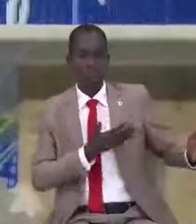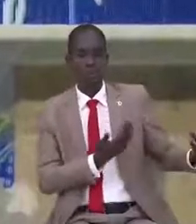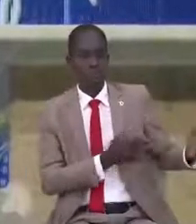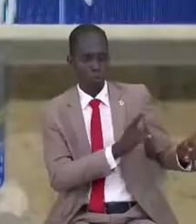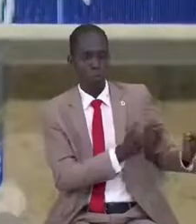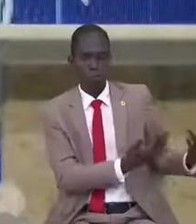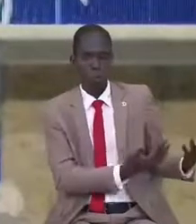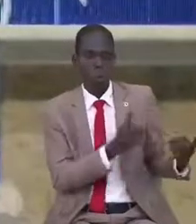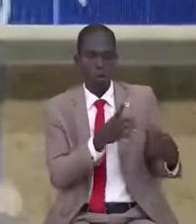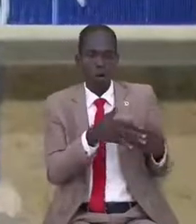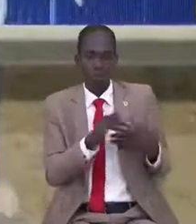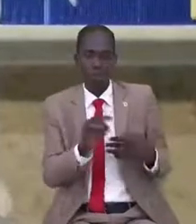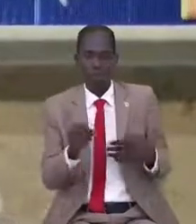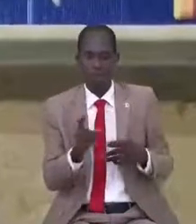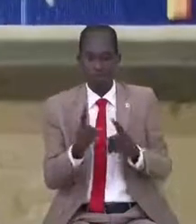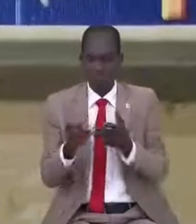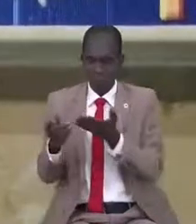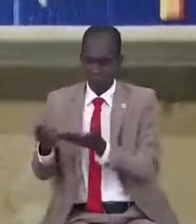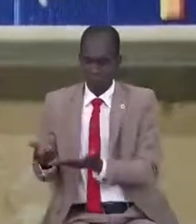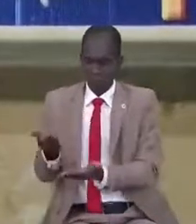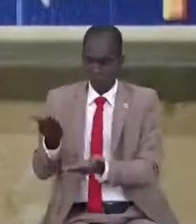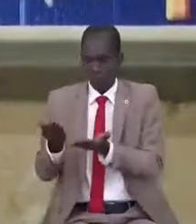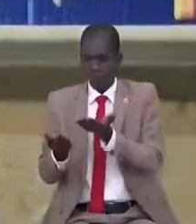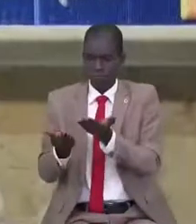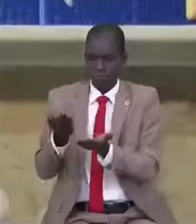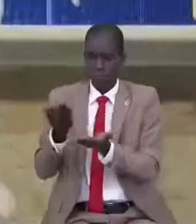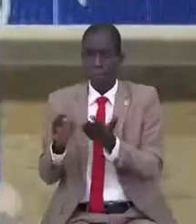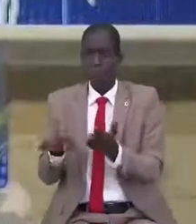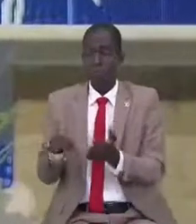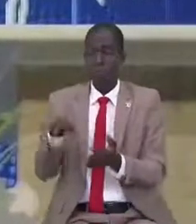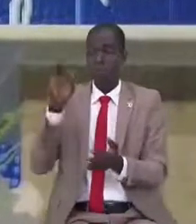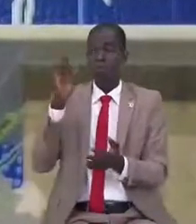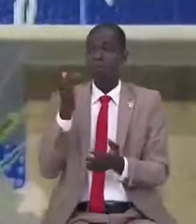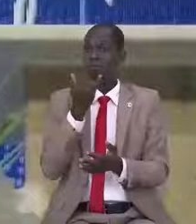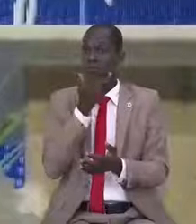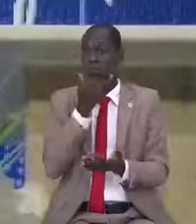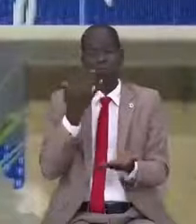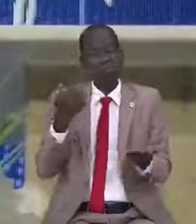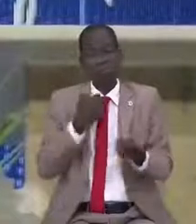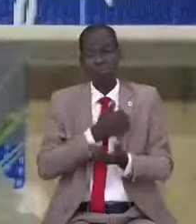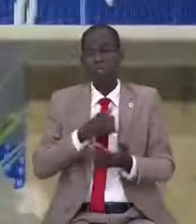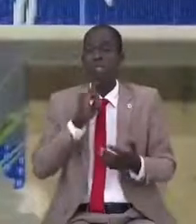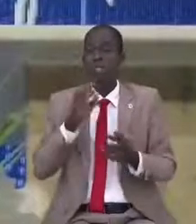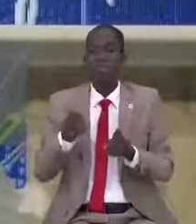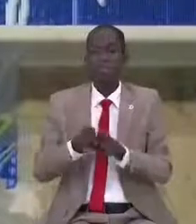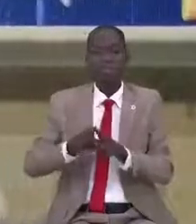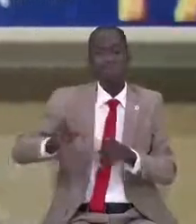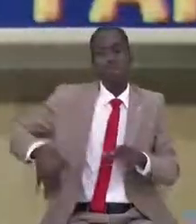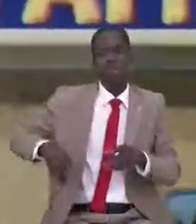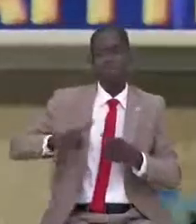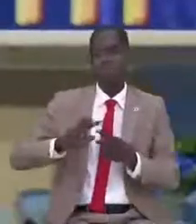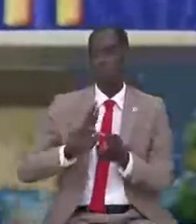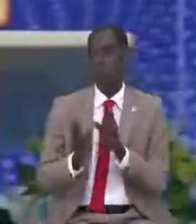ligne, formez une ligne. Toi, mets-toi sur la balance. Si tu es trouvé léger, c'est trop